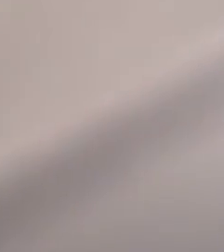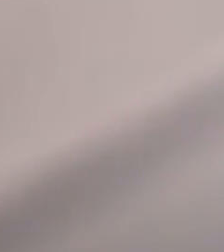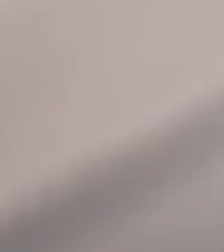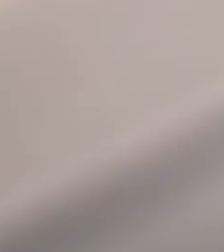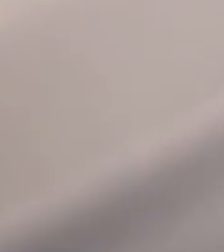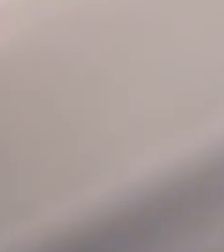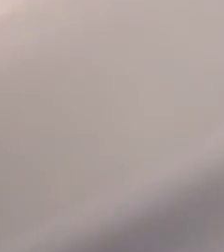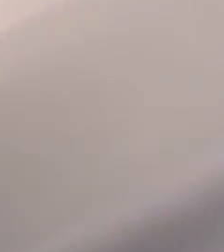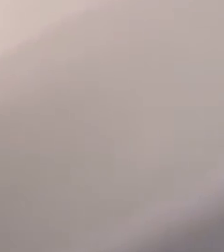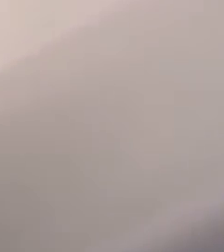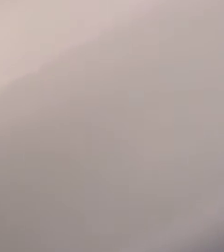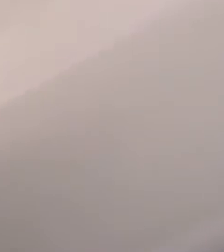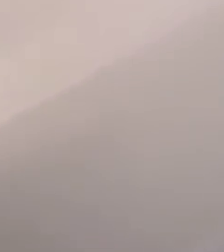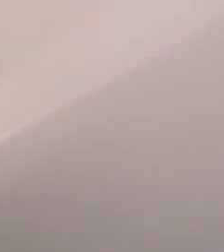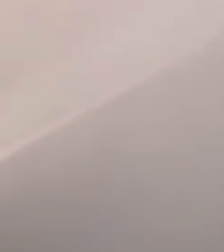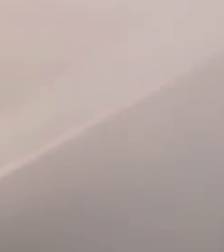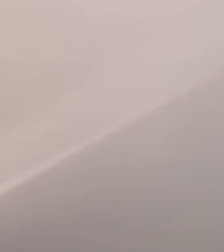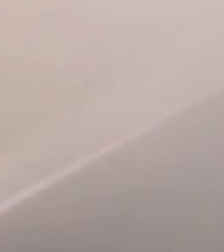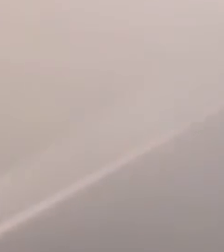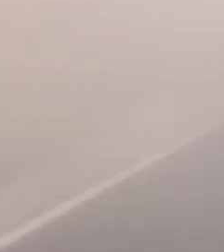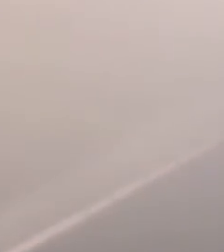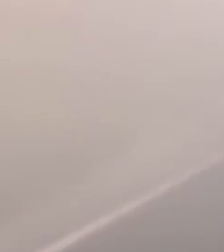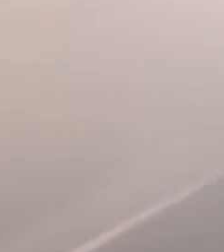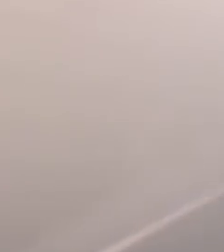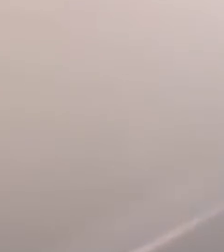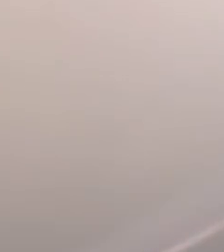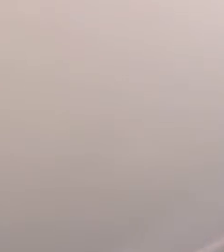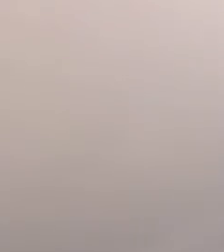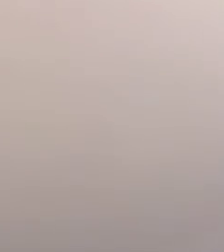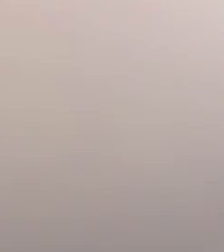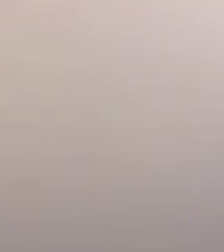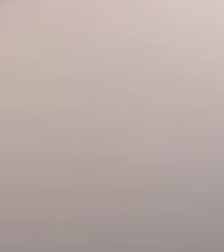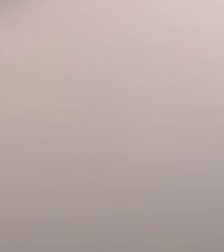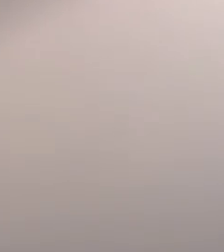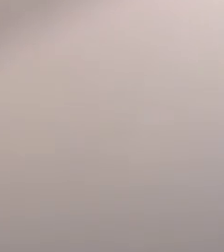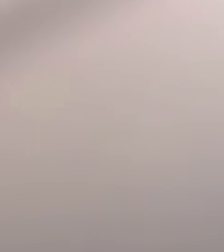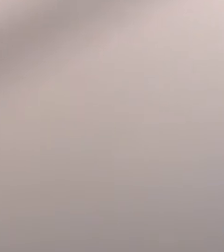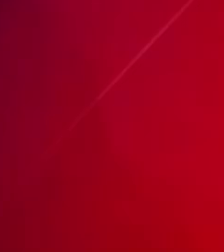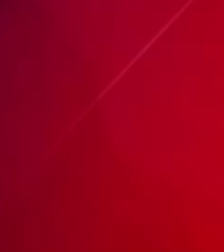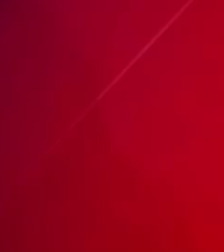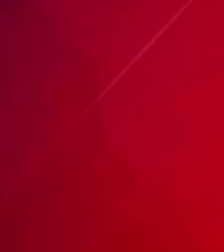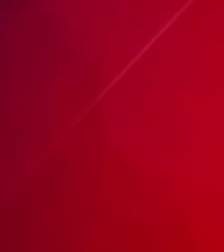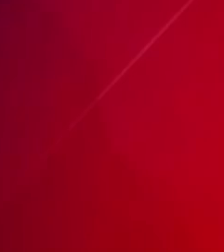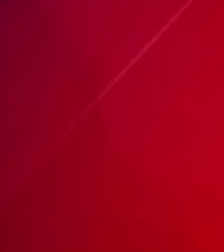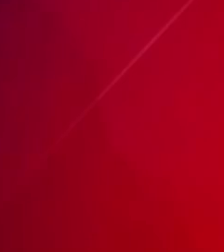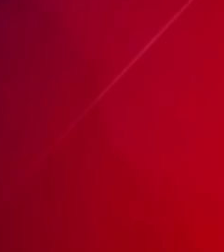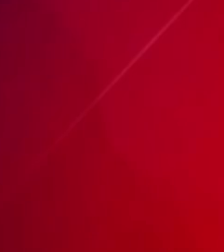TV at sa www.gmanews.tv.